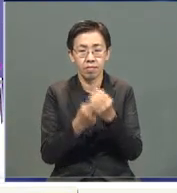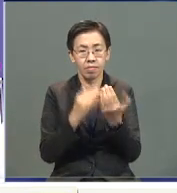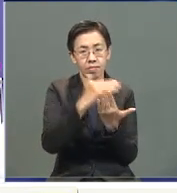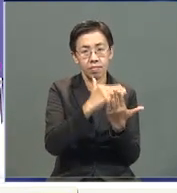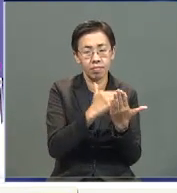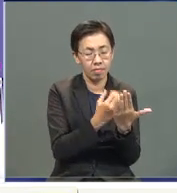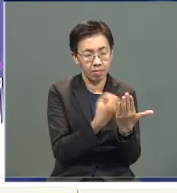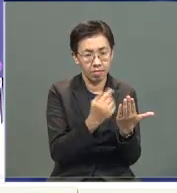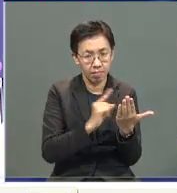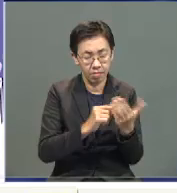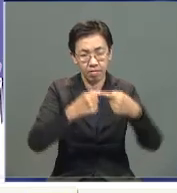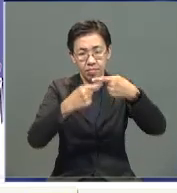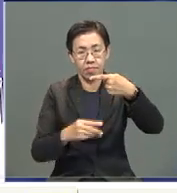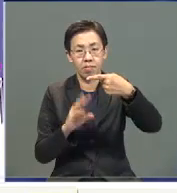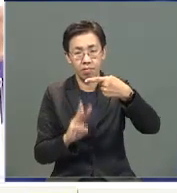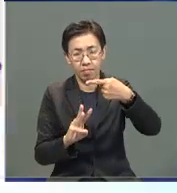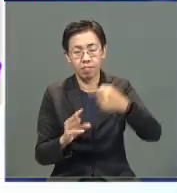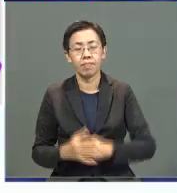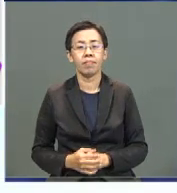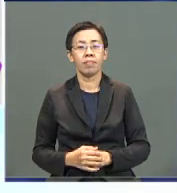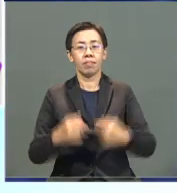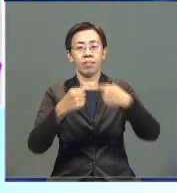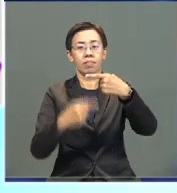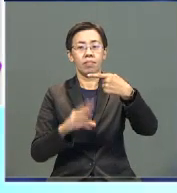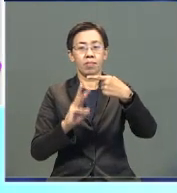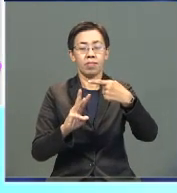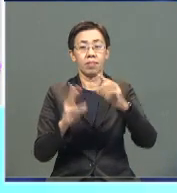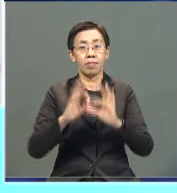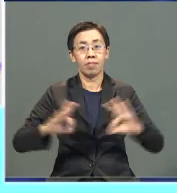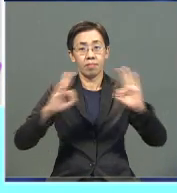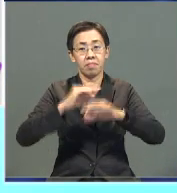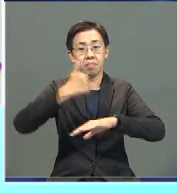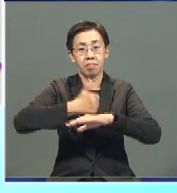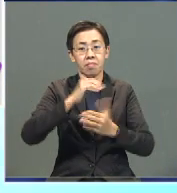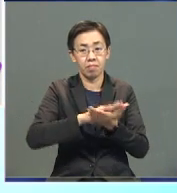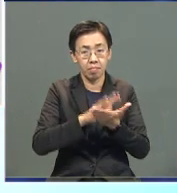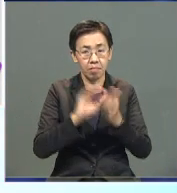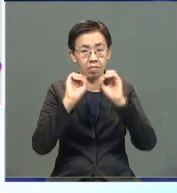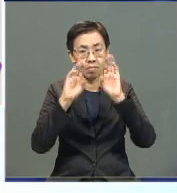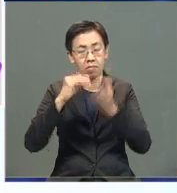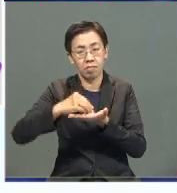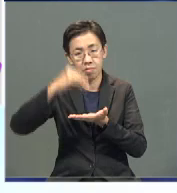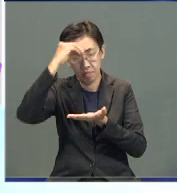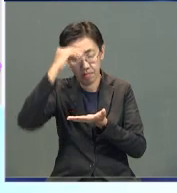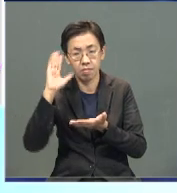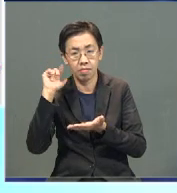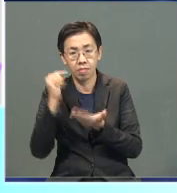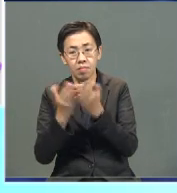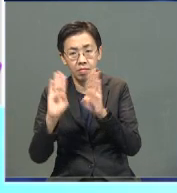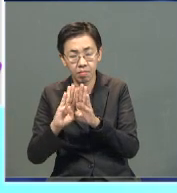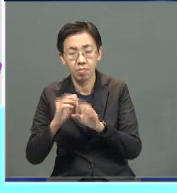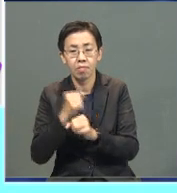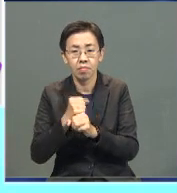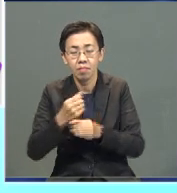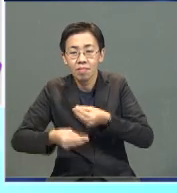กษาโดยเน้น6มาตรการด้วยกันครับซึ่งต้องได้รับความร่วมมือจากผู้บริหารโรงเรียนครูนักเรียนผู้ปกครองแม่ครัว